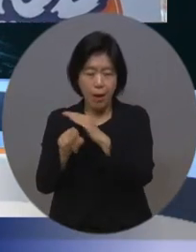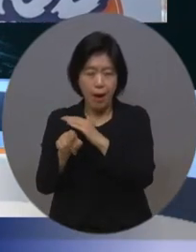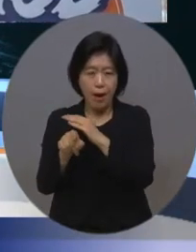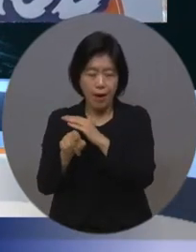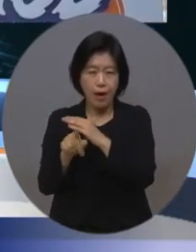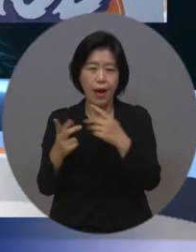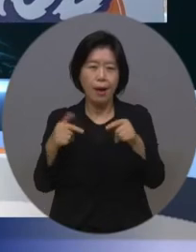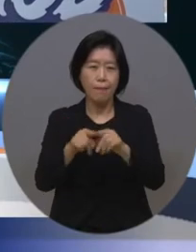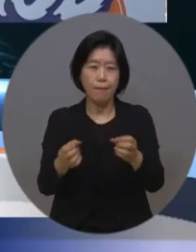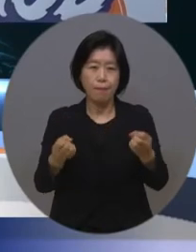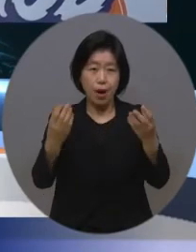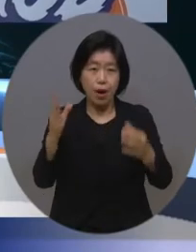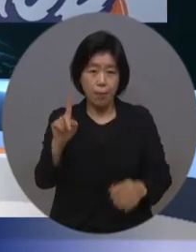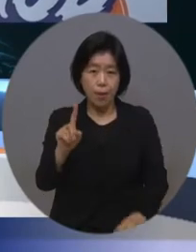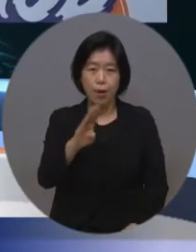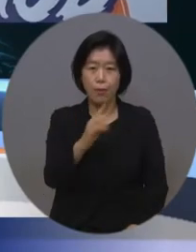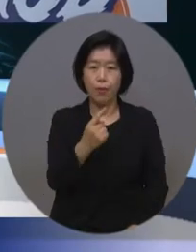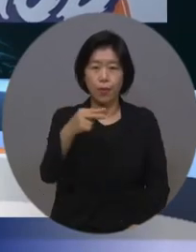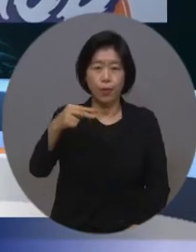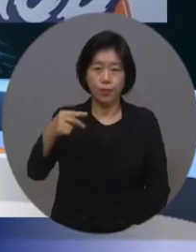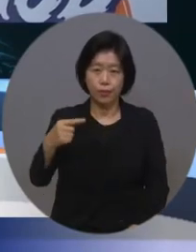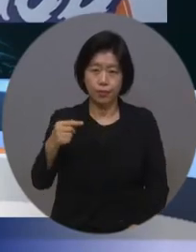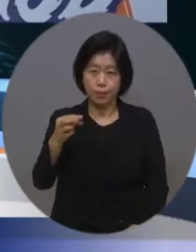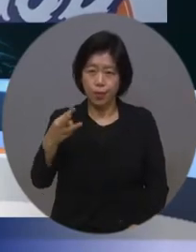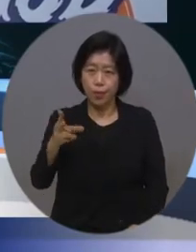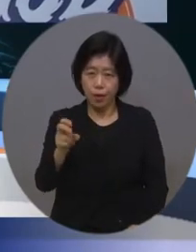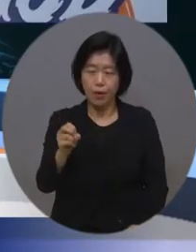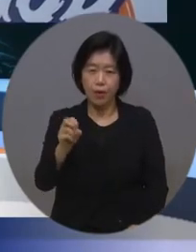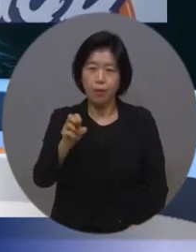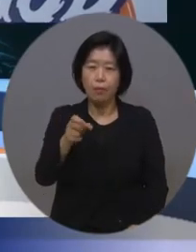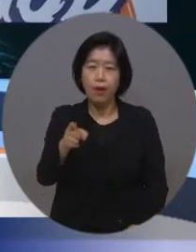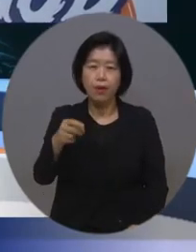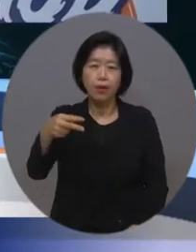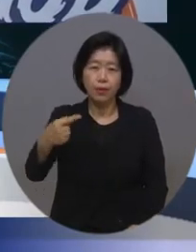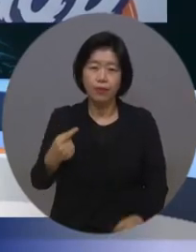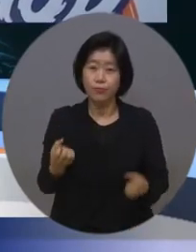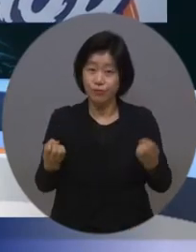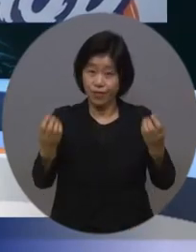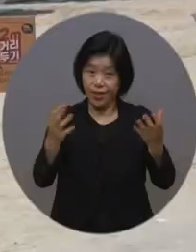새로운 지평을 열었다는 호평을 받았습니다. 보도에 조은빈